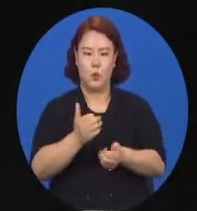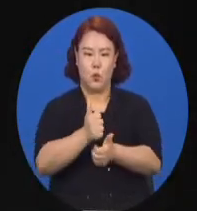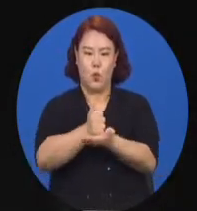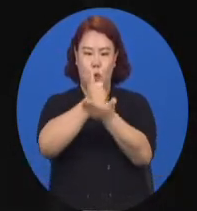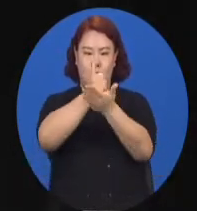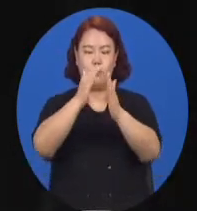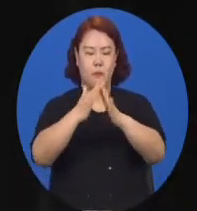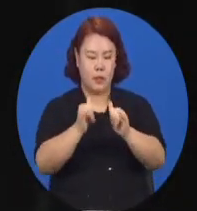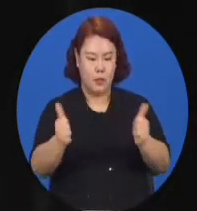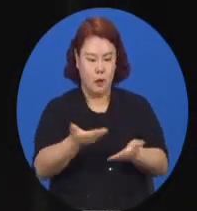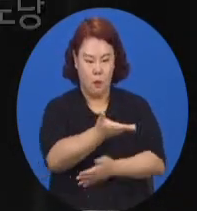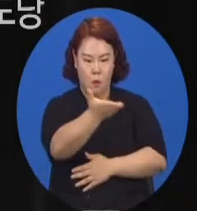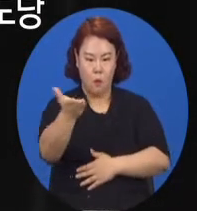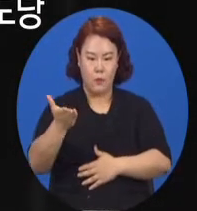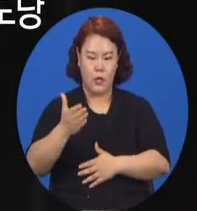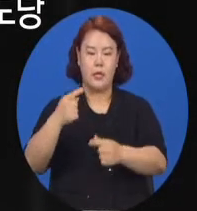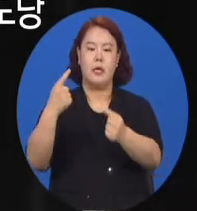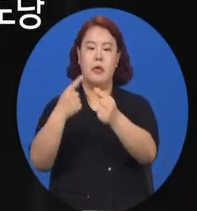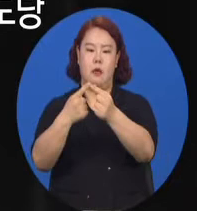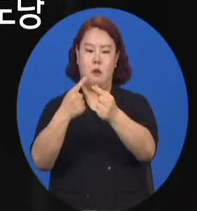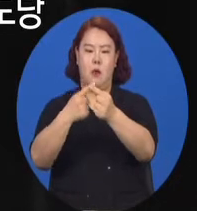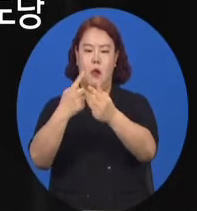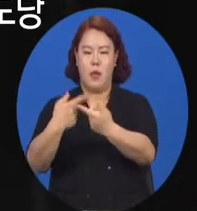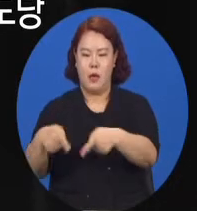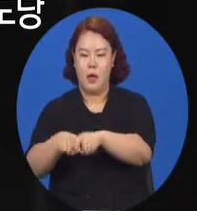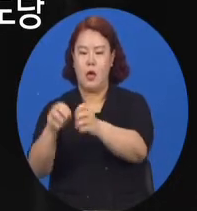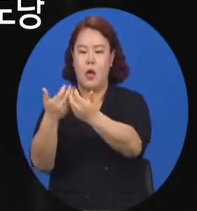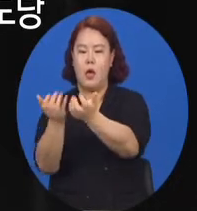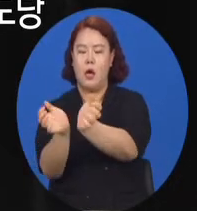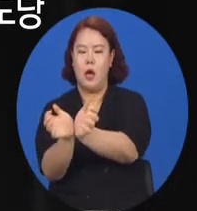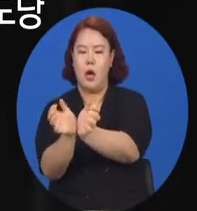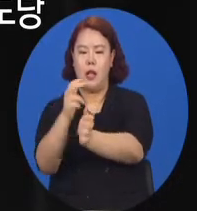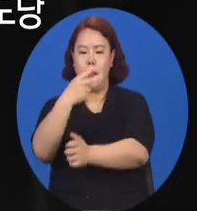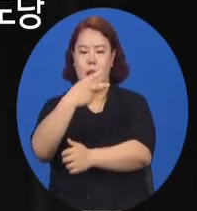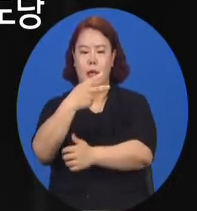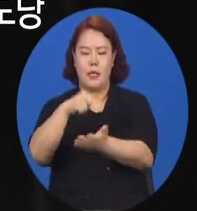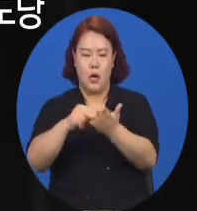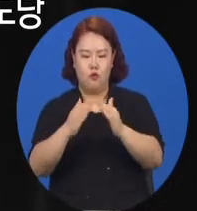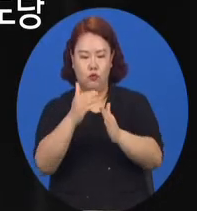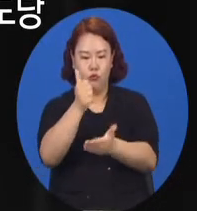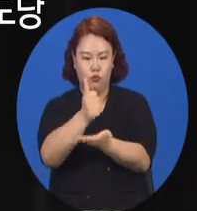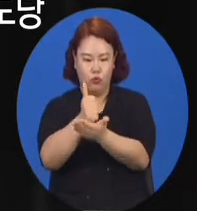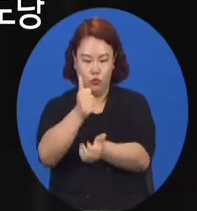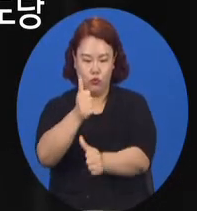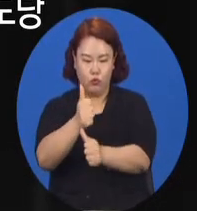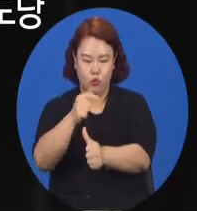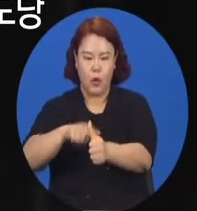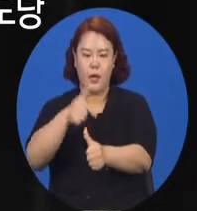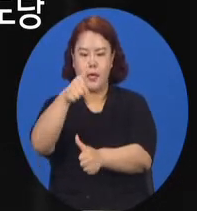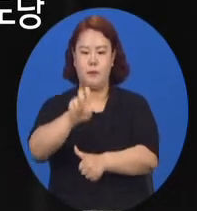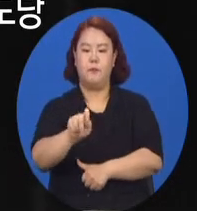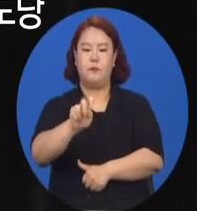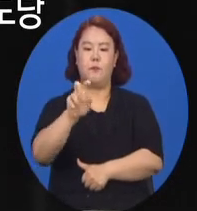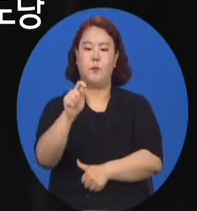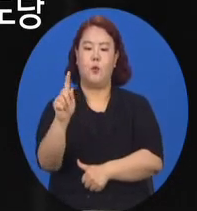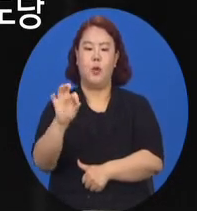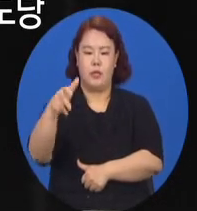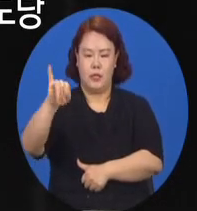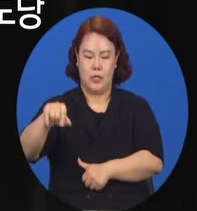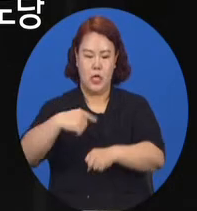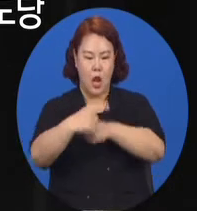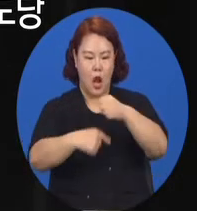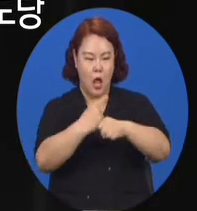존경하는 국민 여러분, 기호 1번 더불어민주당 단양군수 후보 김광직입니다. 연